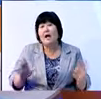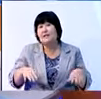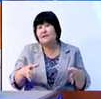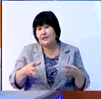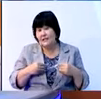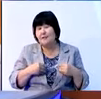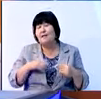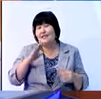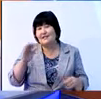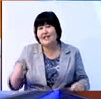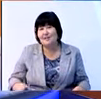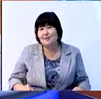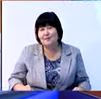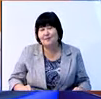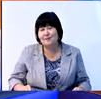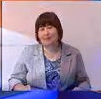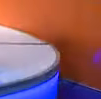Оставайтесь с нами. До свидания.